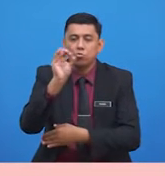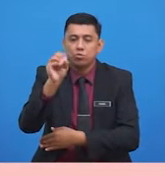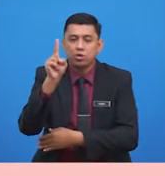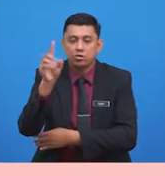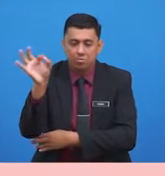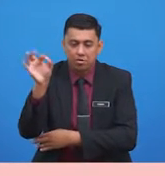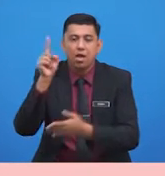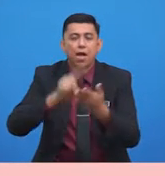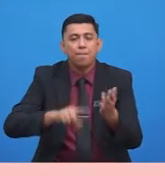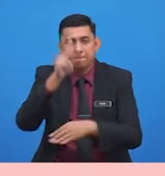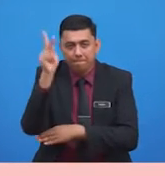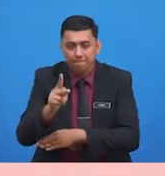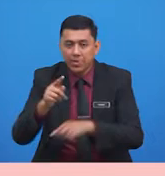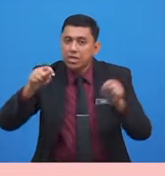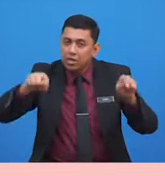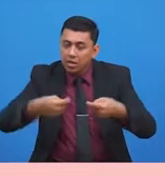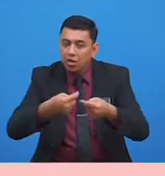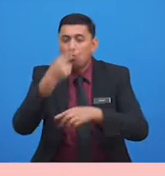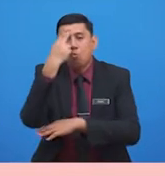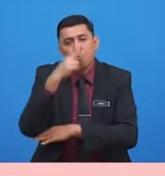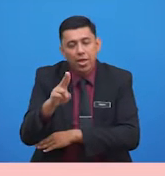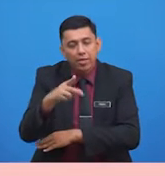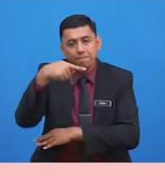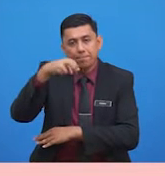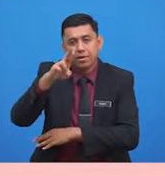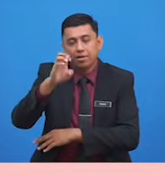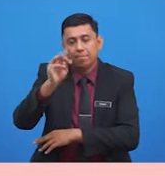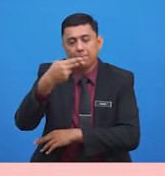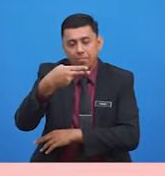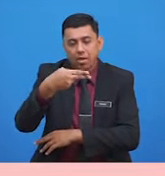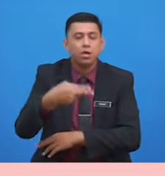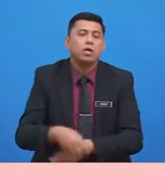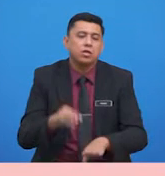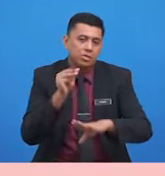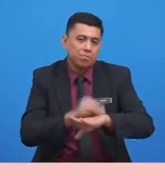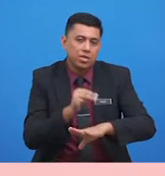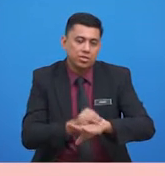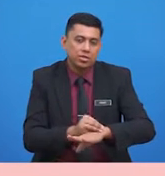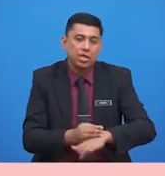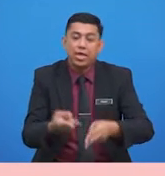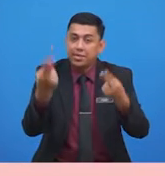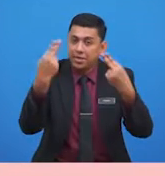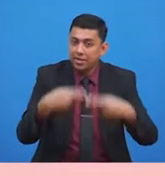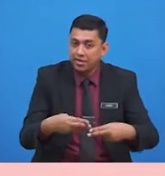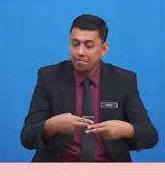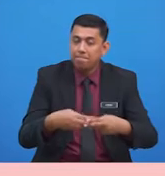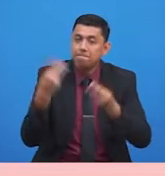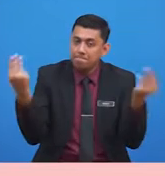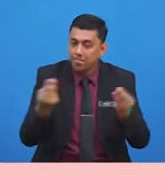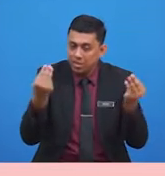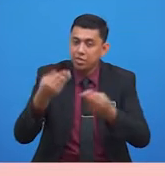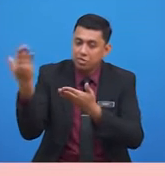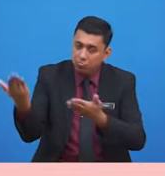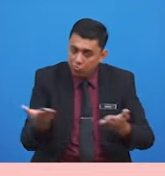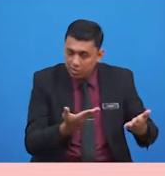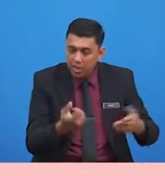2019, apakah tindakan hormat Prema semasa menghadiri majlis sambutan